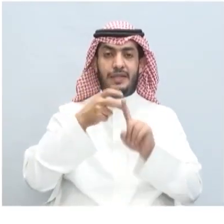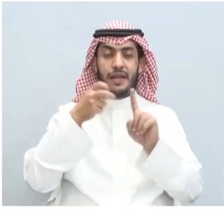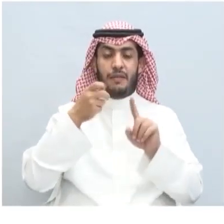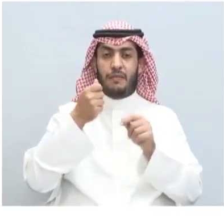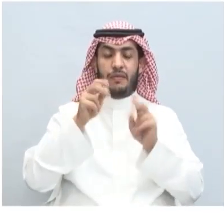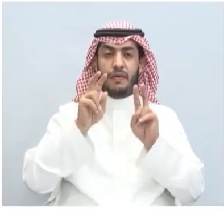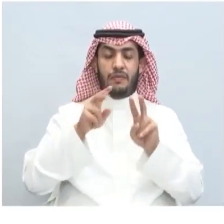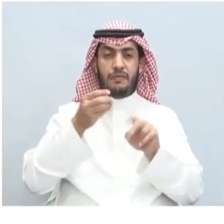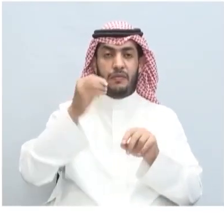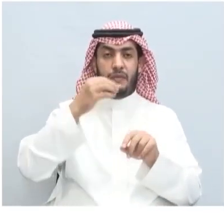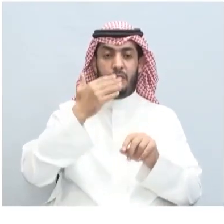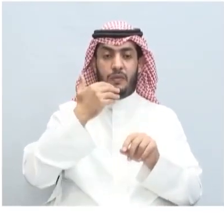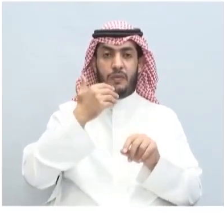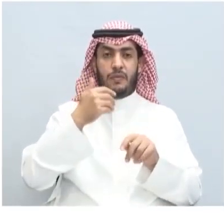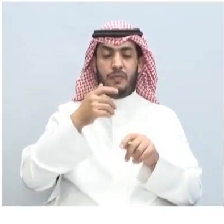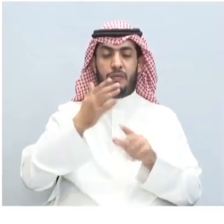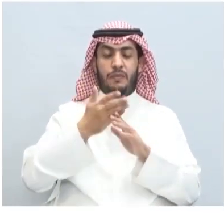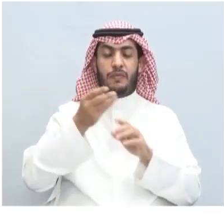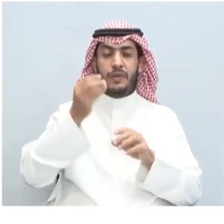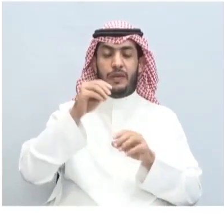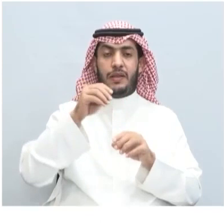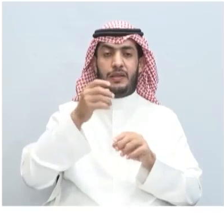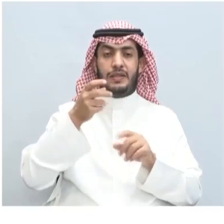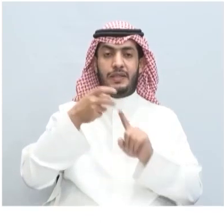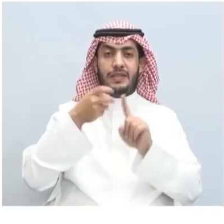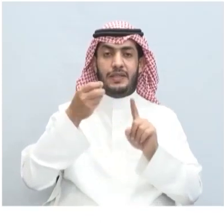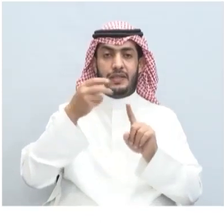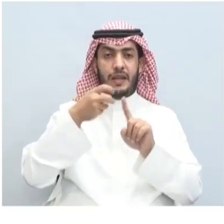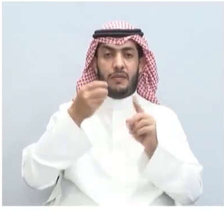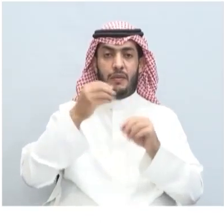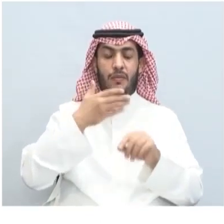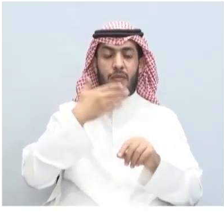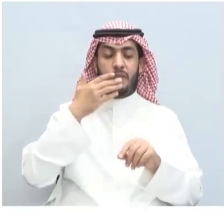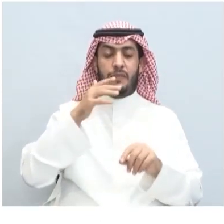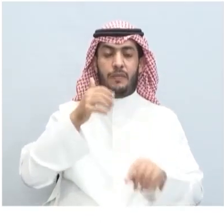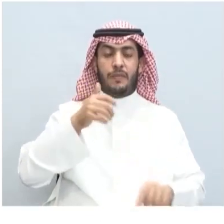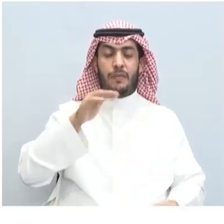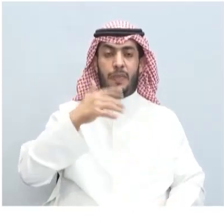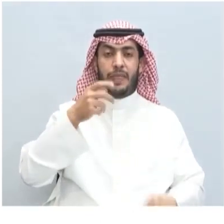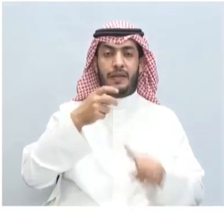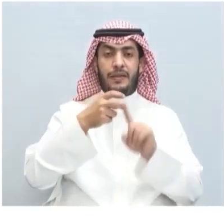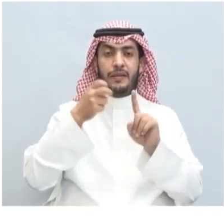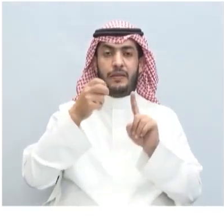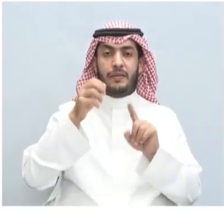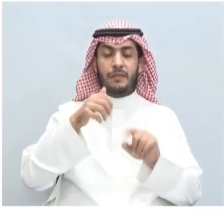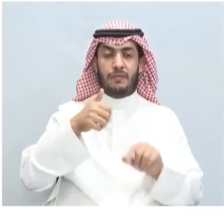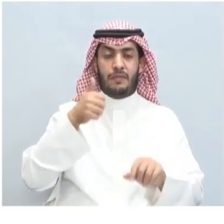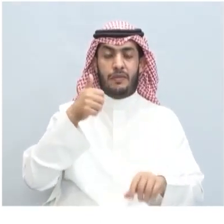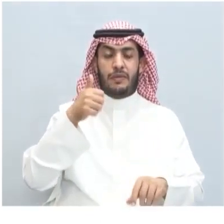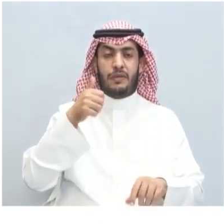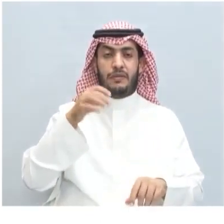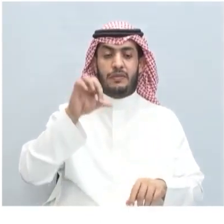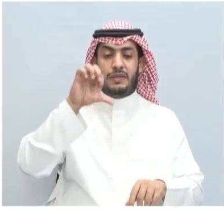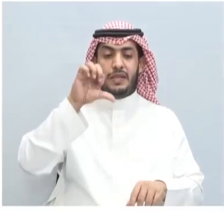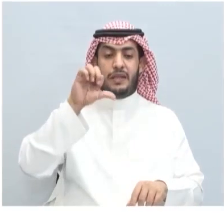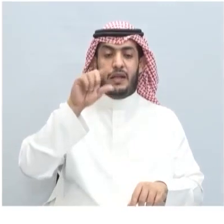لم داد ثروه المستثمر وانما زاد عدد الاسهم التي يملكها وبالتالي السعر بعد التداول سيكون تسع